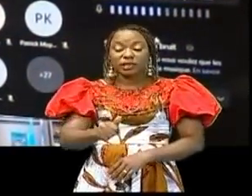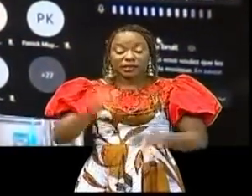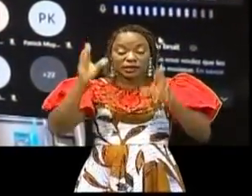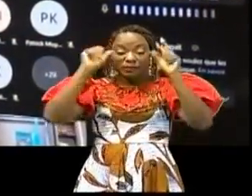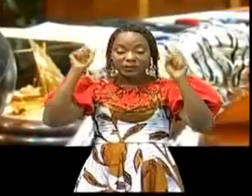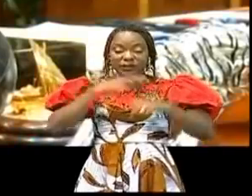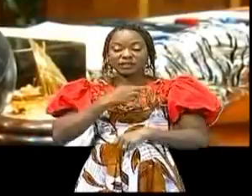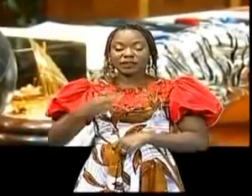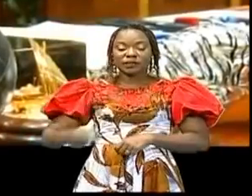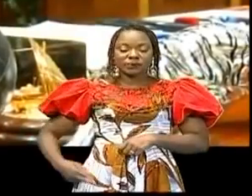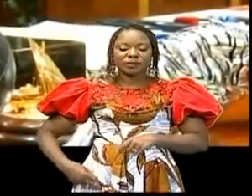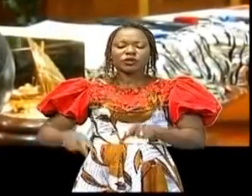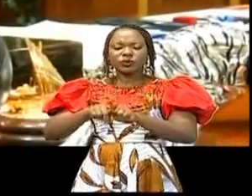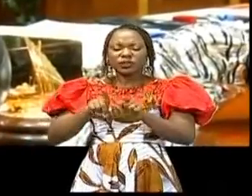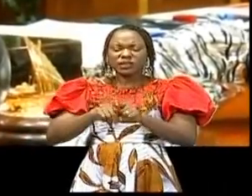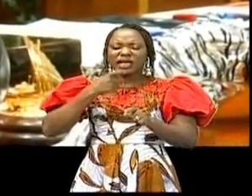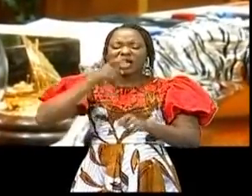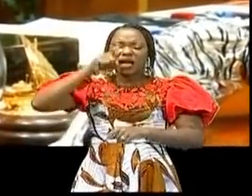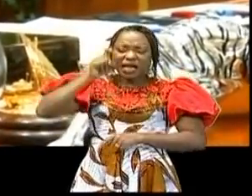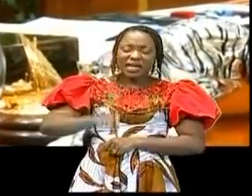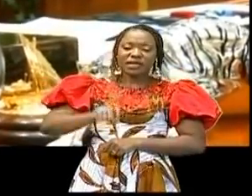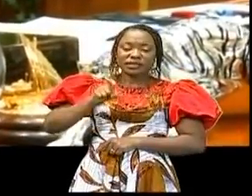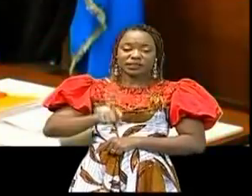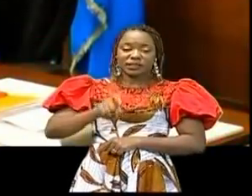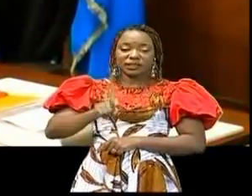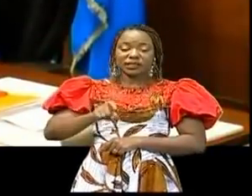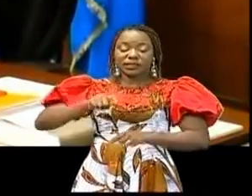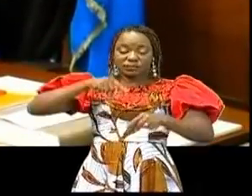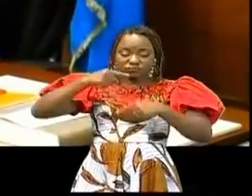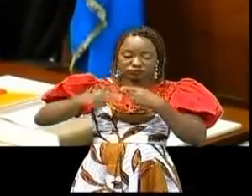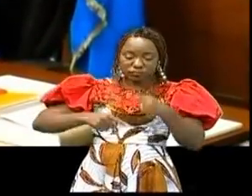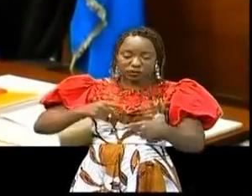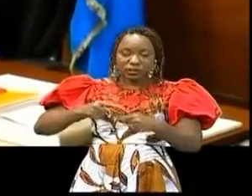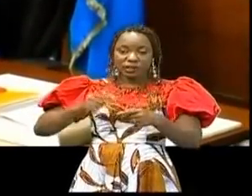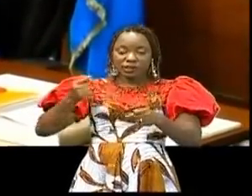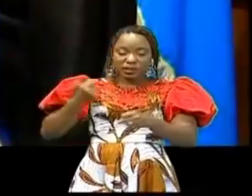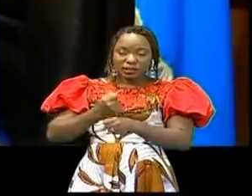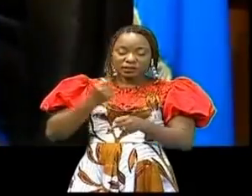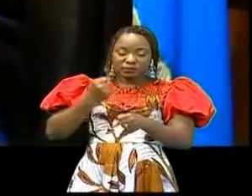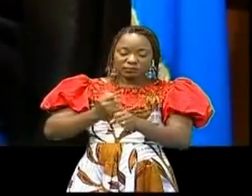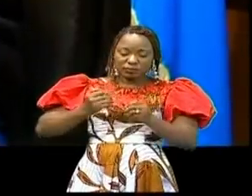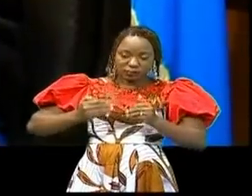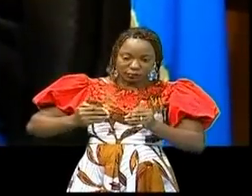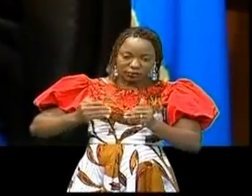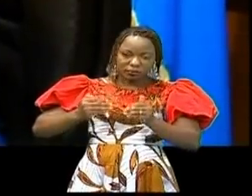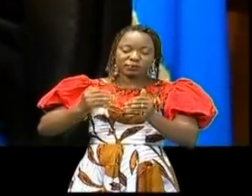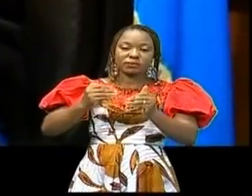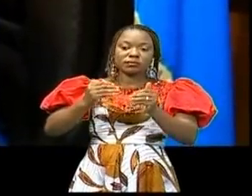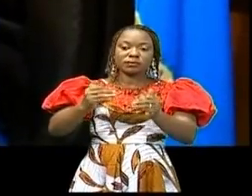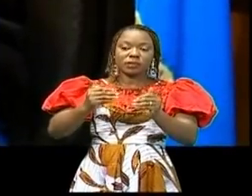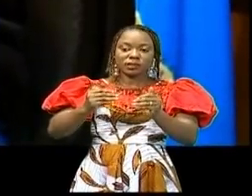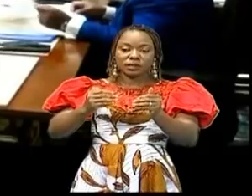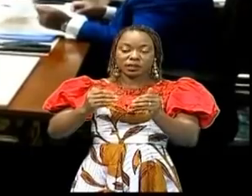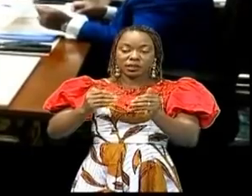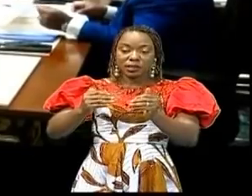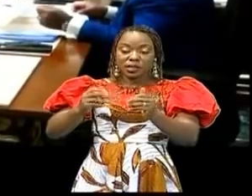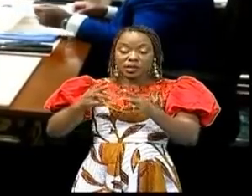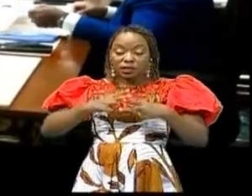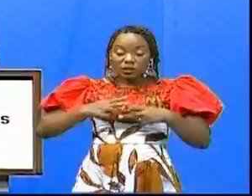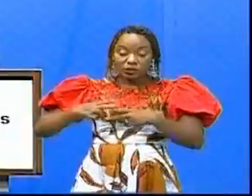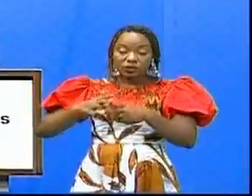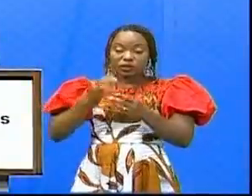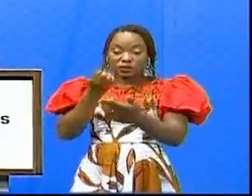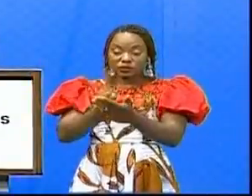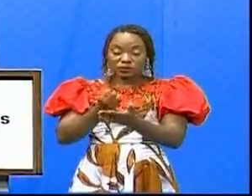de la République a insisté sur le fait que le lancement de ces travaux d'opérationnalisation de la zone économique spéciale pilote